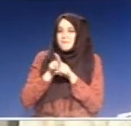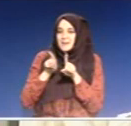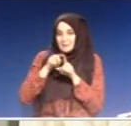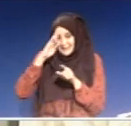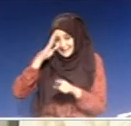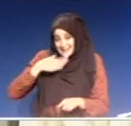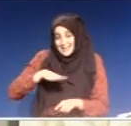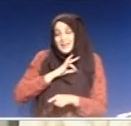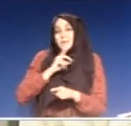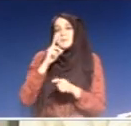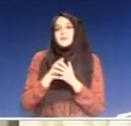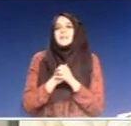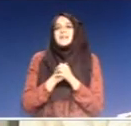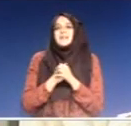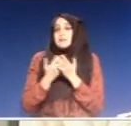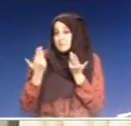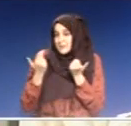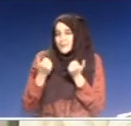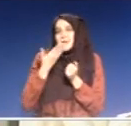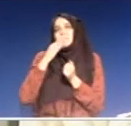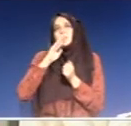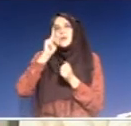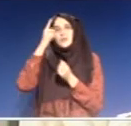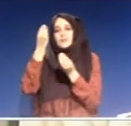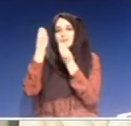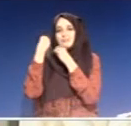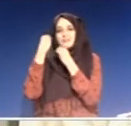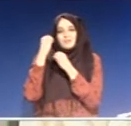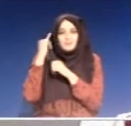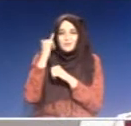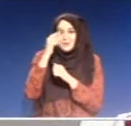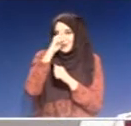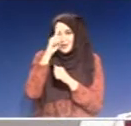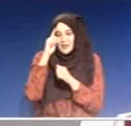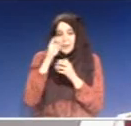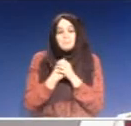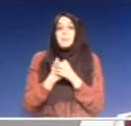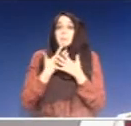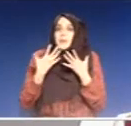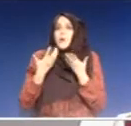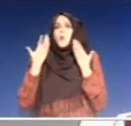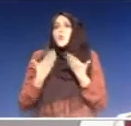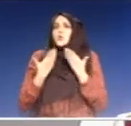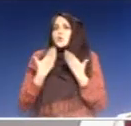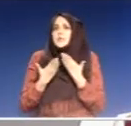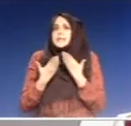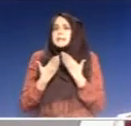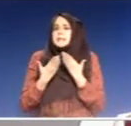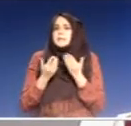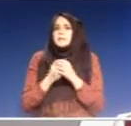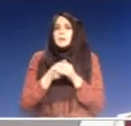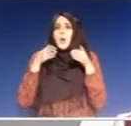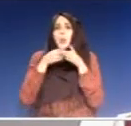دكتور؟ الحمد لله، نسأل الله دوام النعم إن شاء الله. دكتور، في هذه السهرة سنسأل الخبراء ونعود إلى